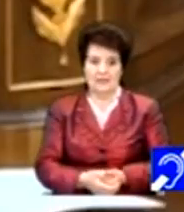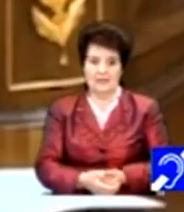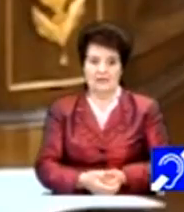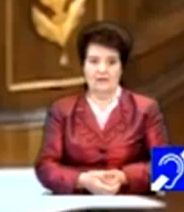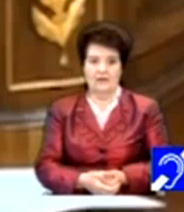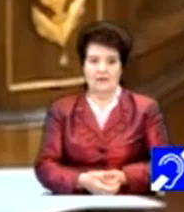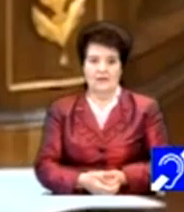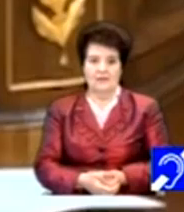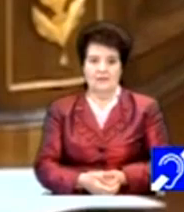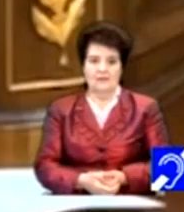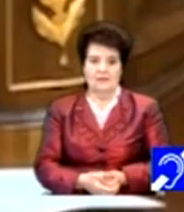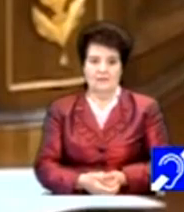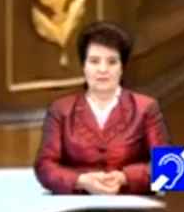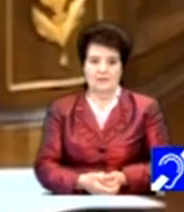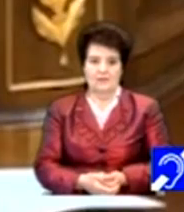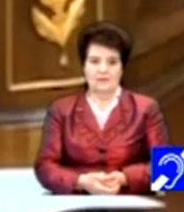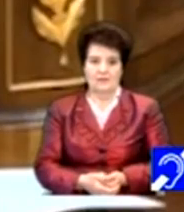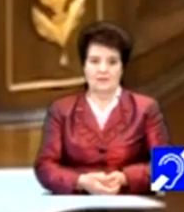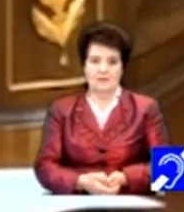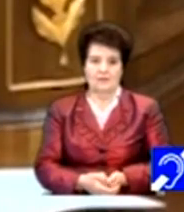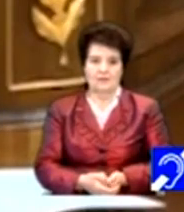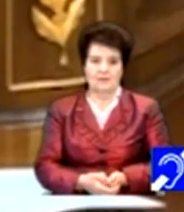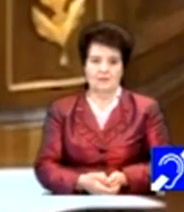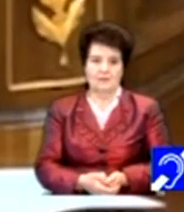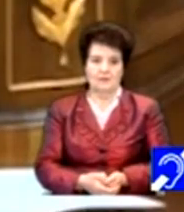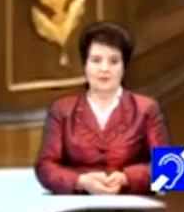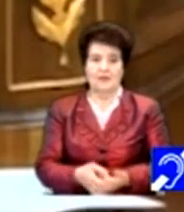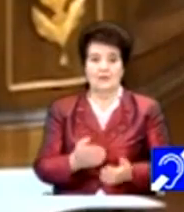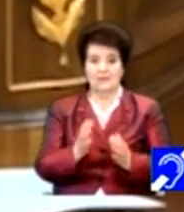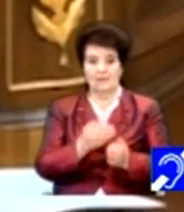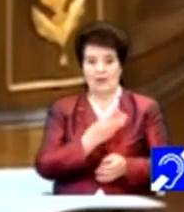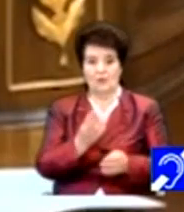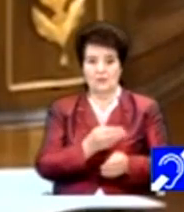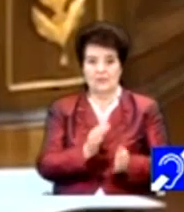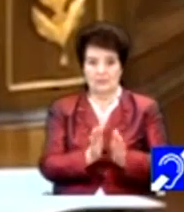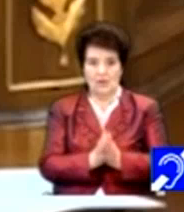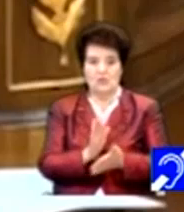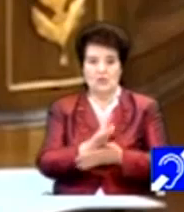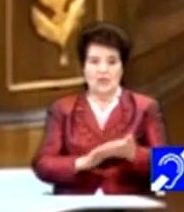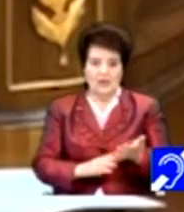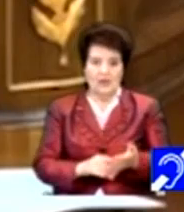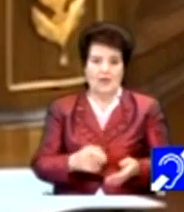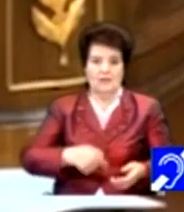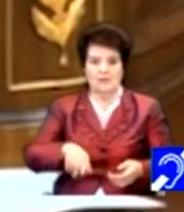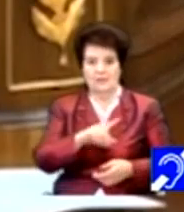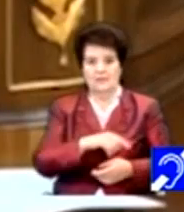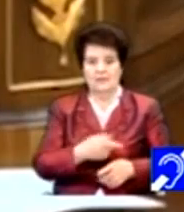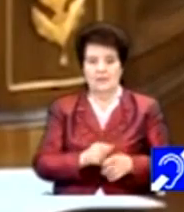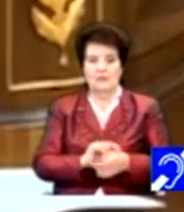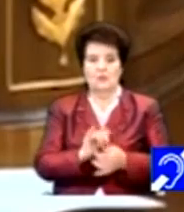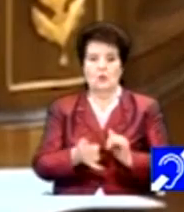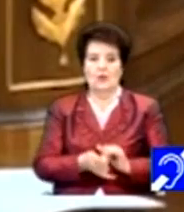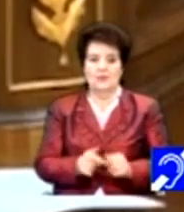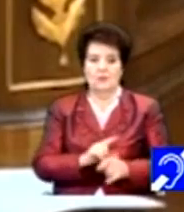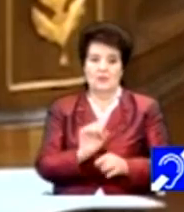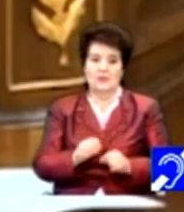disculpas a los ciudadanos por los errores propios, dictados siempre también por la urgencia en los tiempos, por la penuria en los recursos, por la